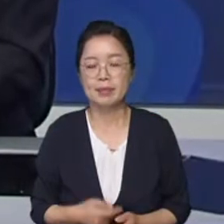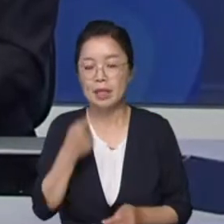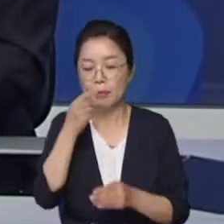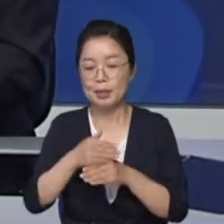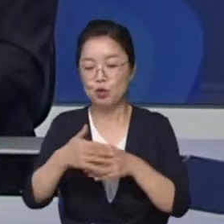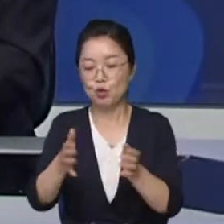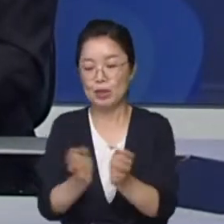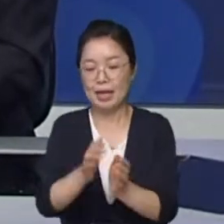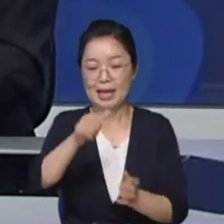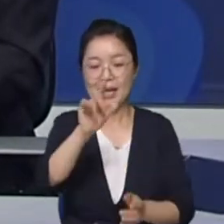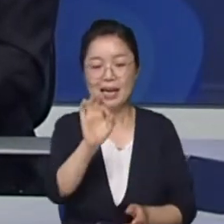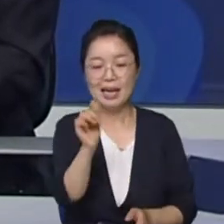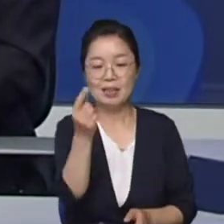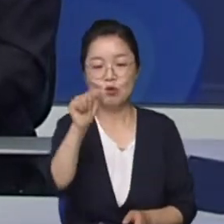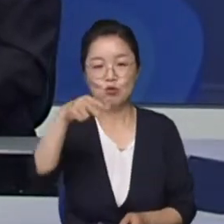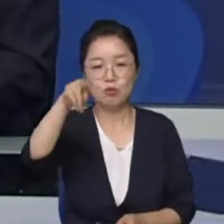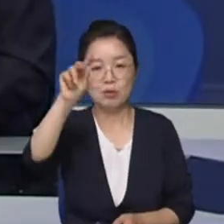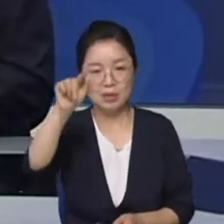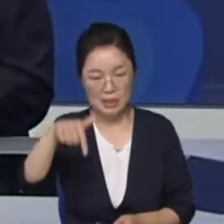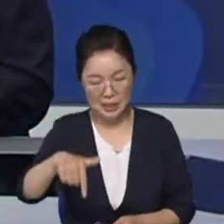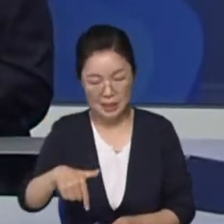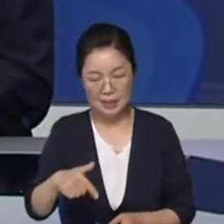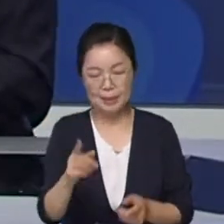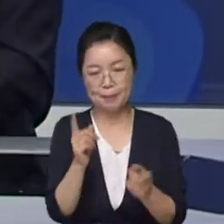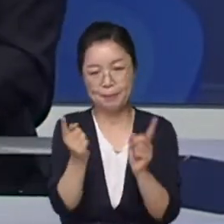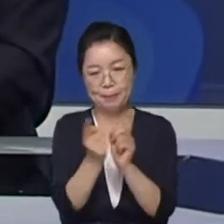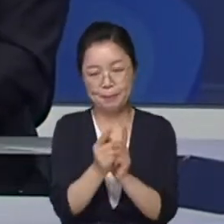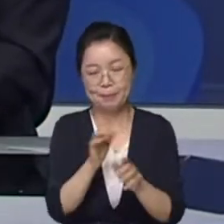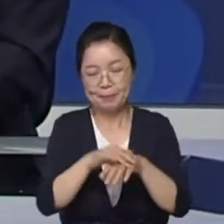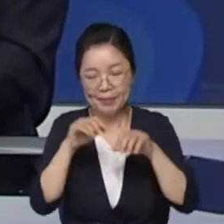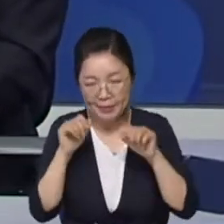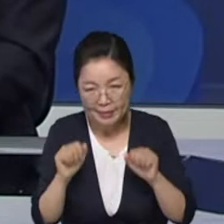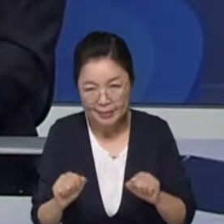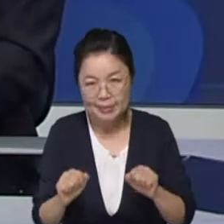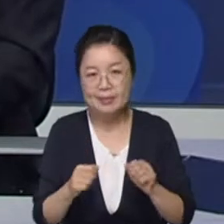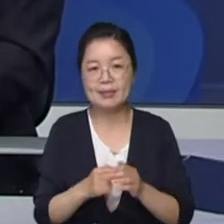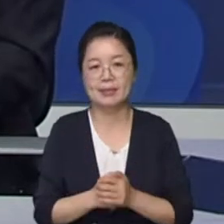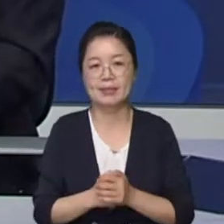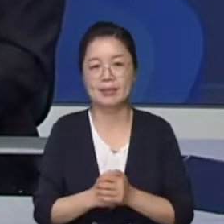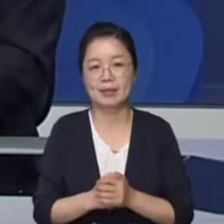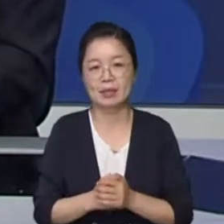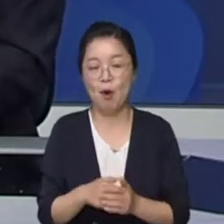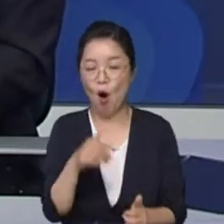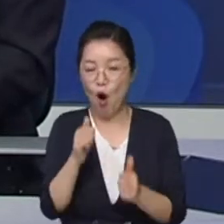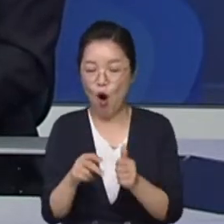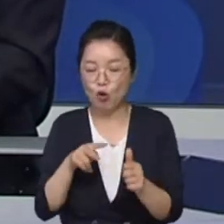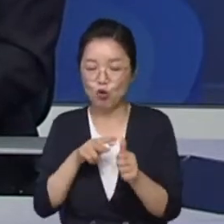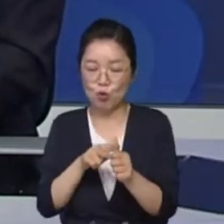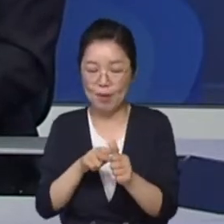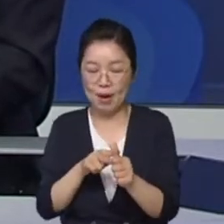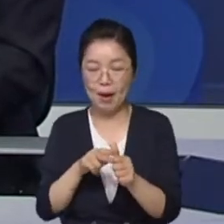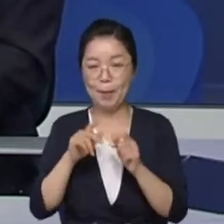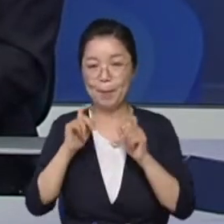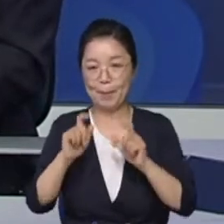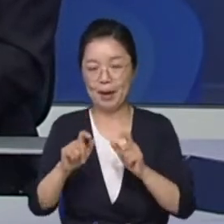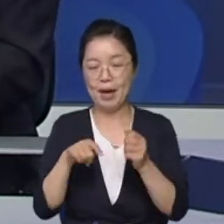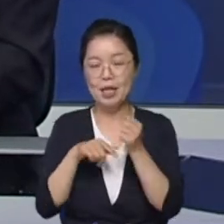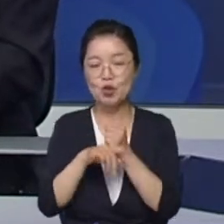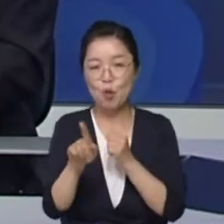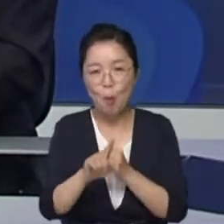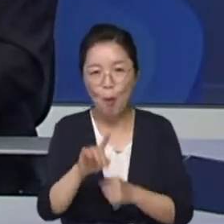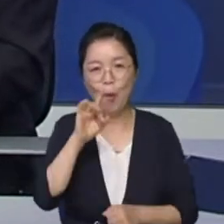더불어민주당 강훈식 의원님 나오셨습니다. 반갑습니다. 네, 안녕하세요. 예, 당대표 경선 출마 선언을 하셨는데요. 일단 출마 이유부터